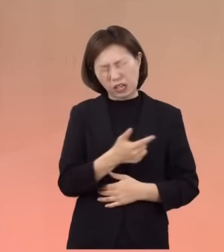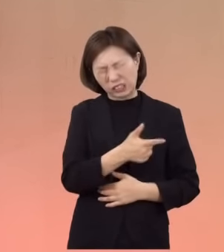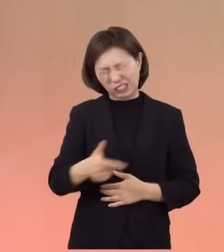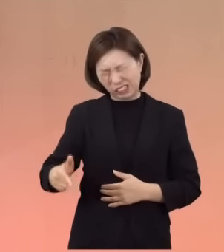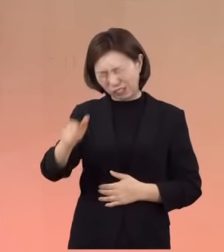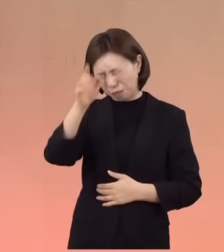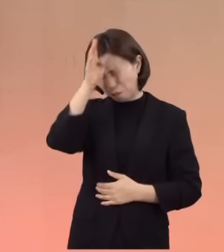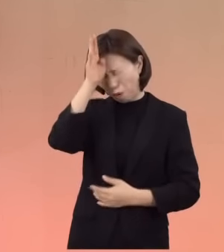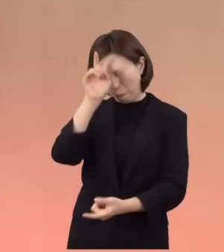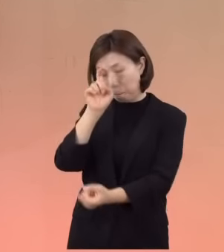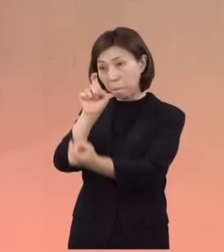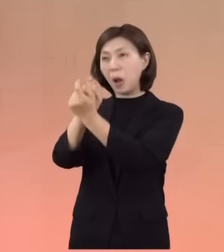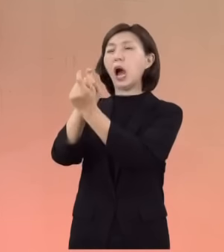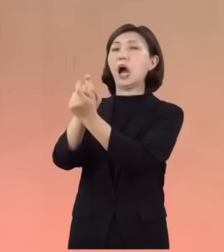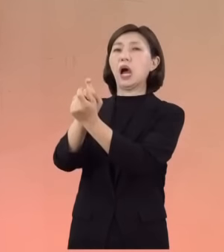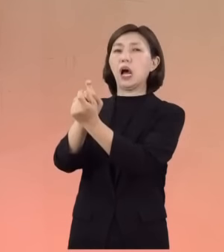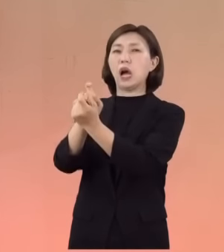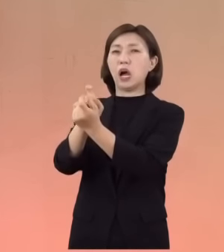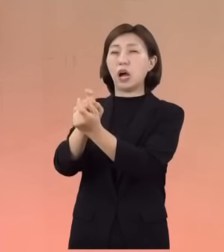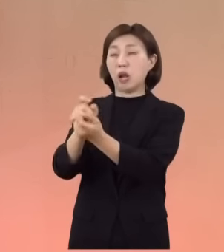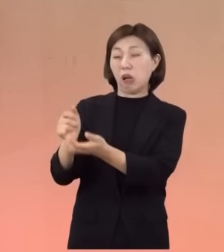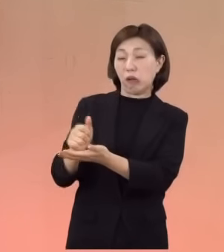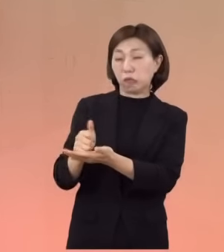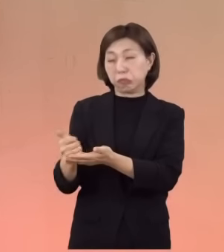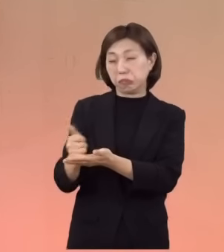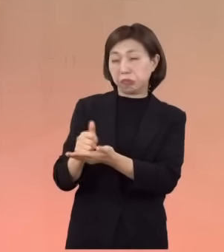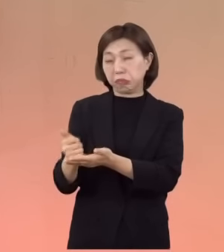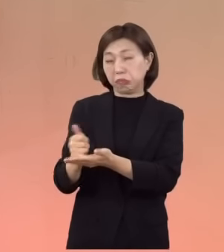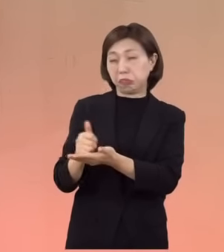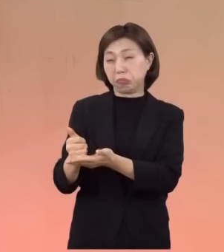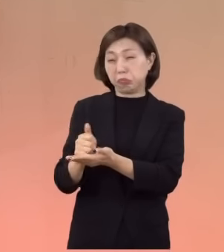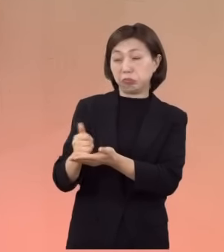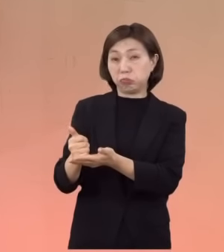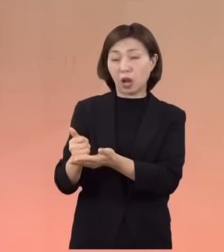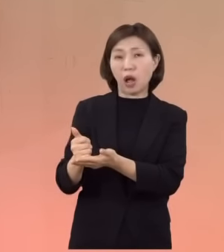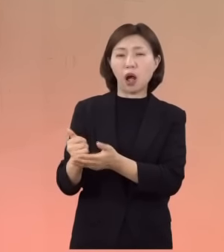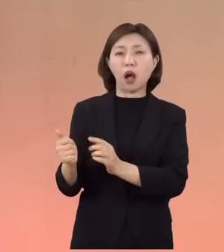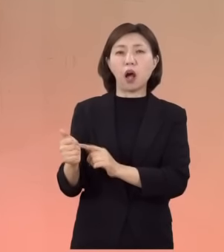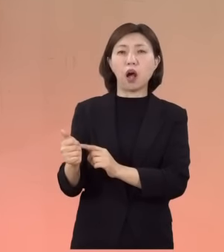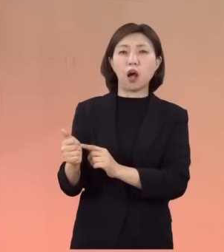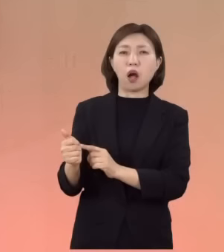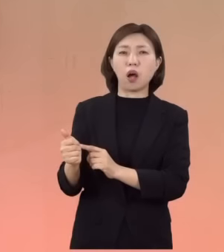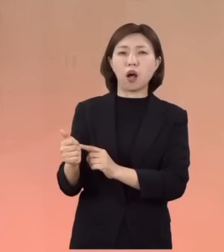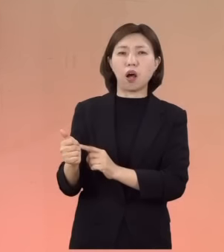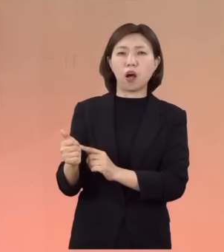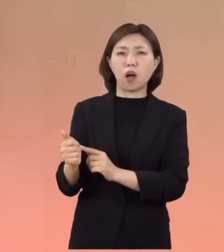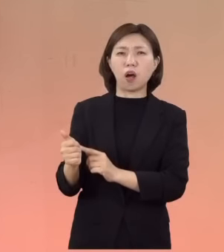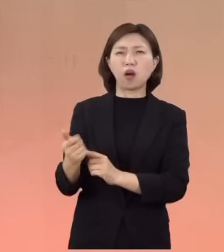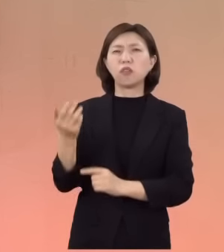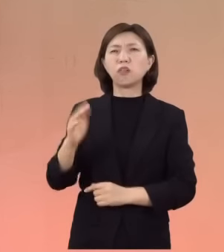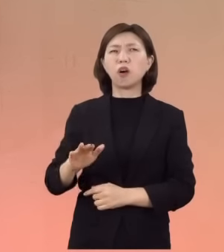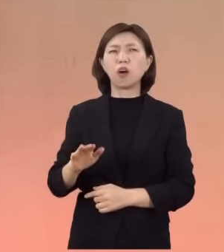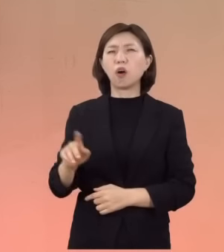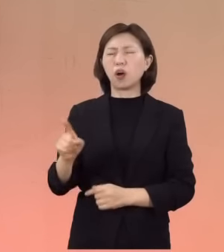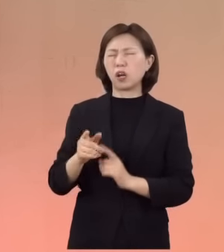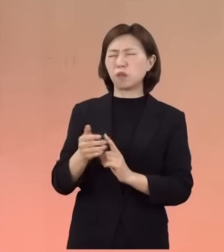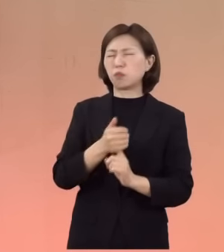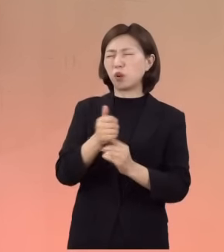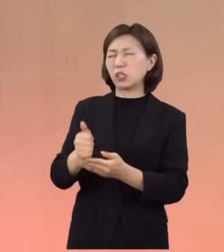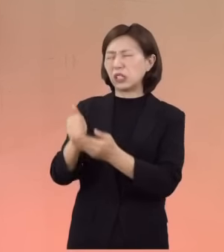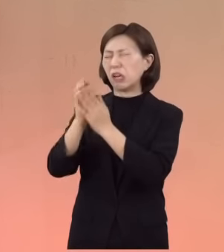이제 큰 병에 걸려서 저승사자가 코앞까지 찾아왔는데도 막